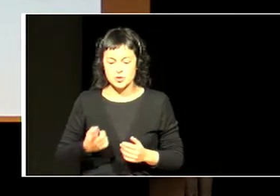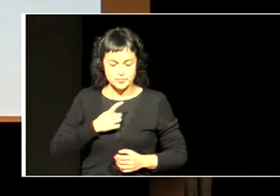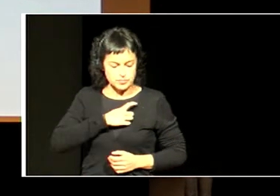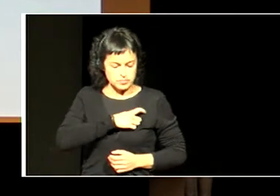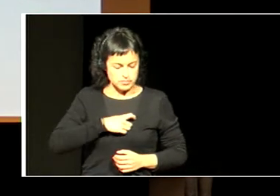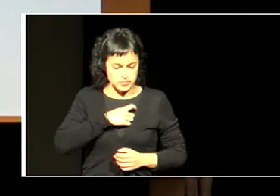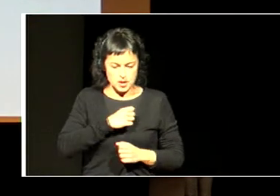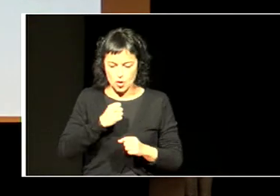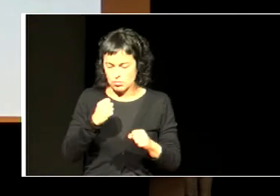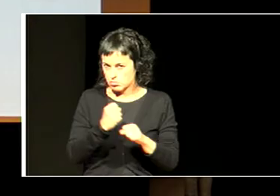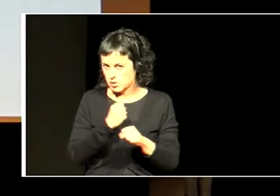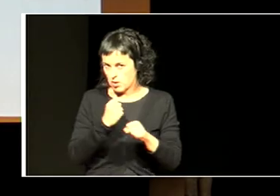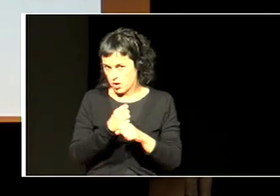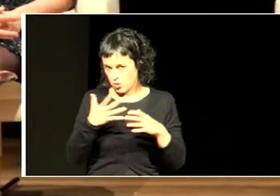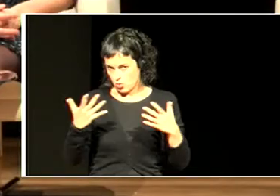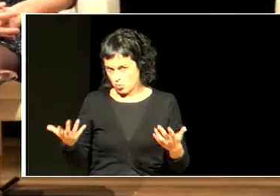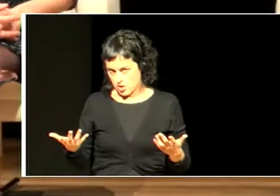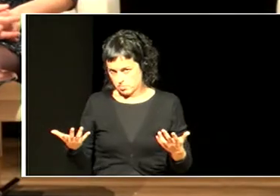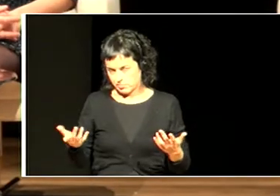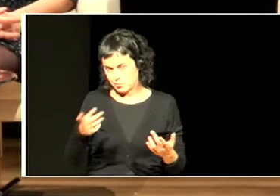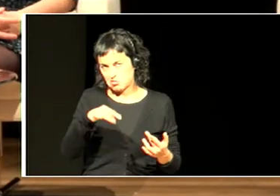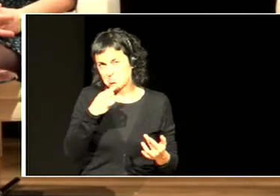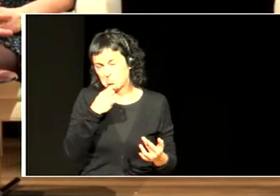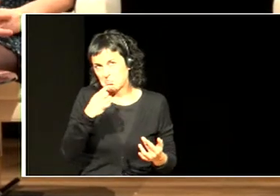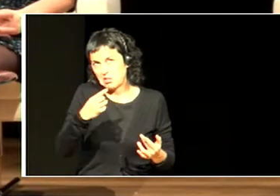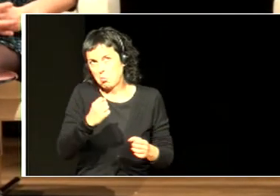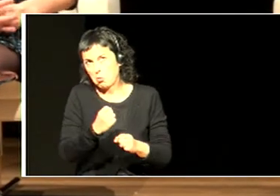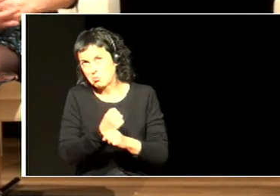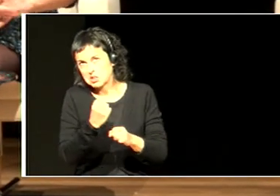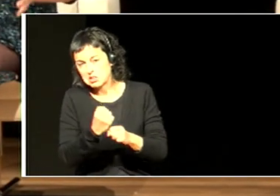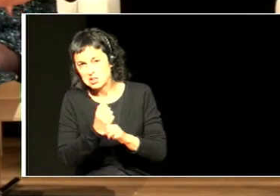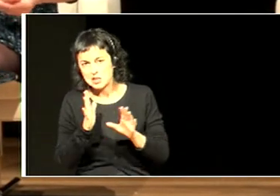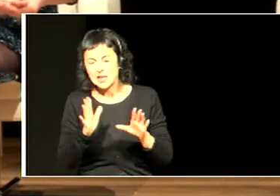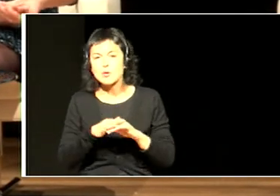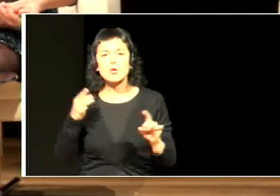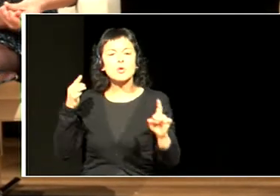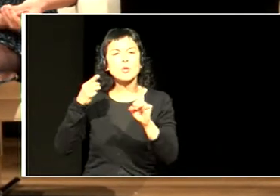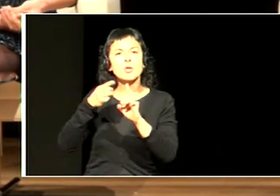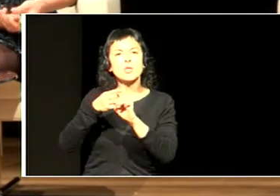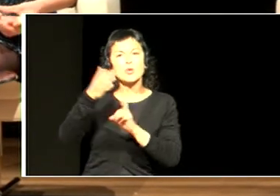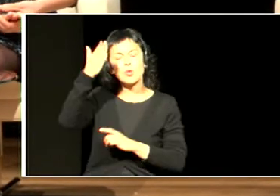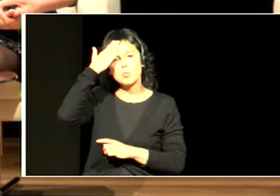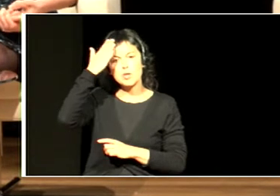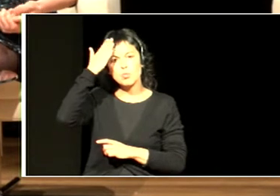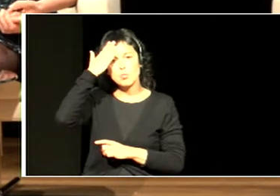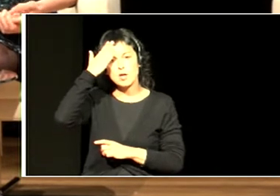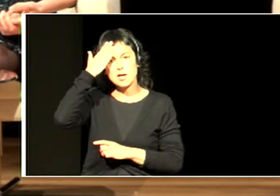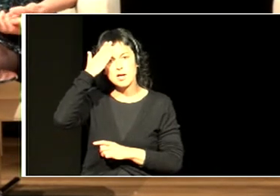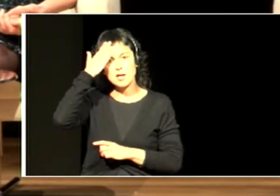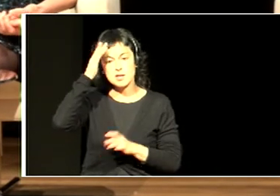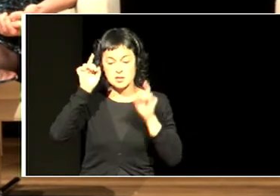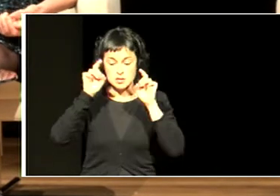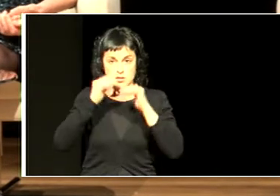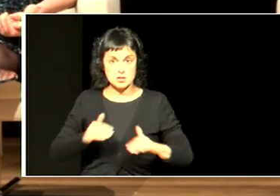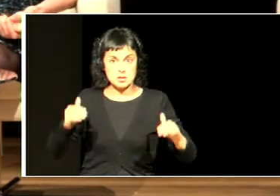bueno, pues, beraien da esaten dute zereginak, helburuak ditugu, helburu nagusia da berdintasun kultura garatzea ikastetzean